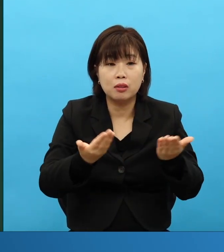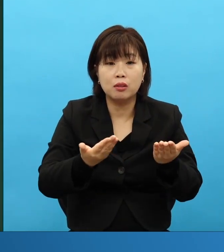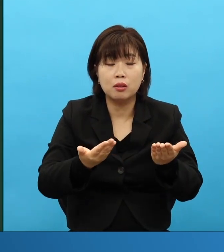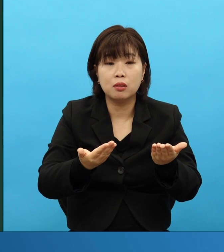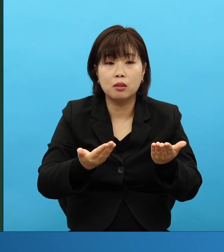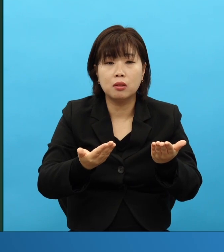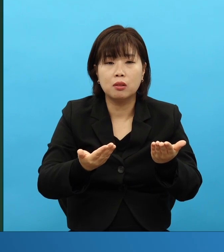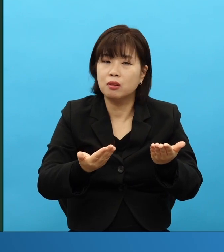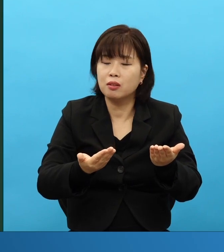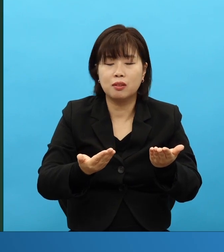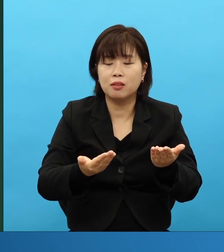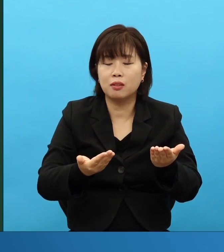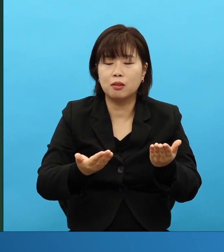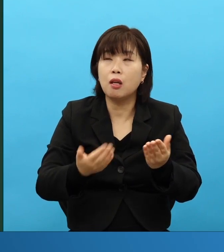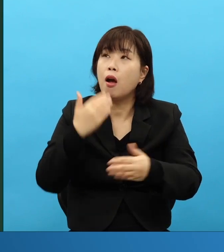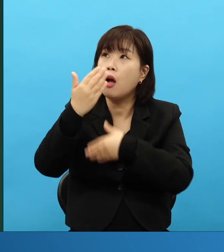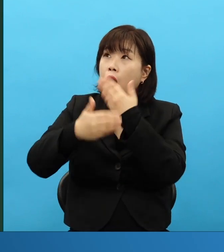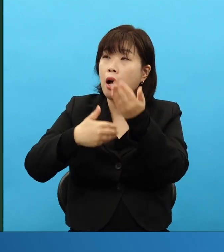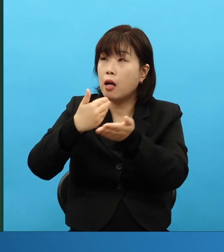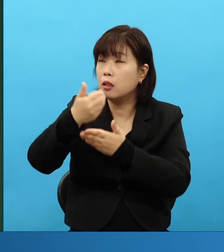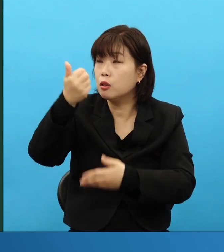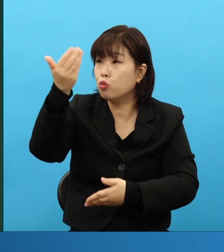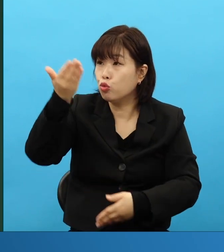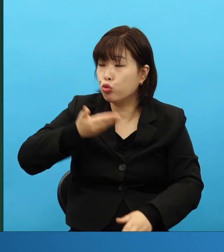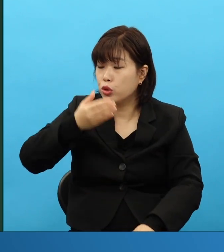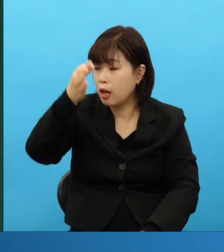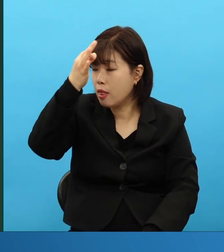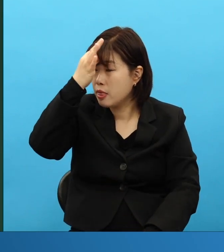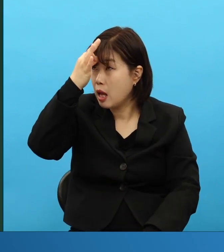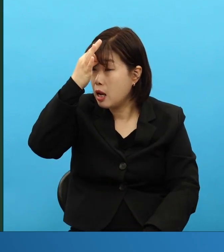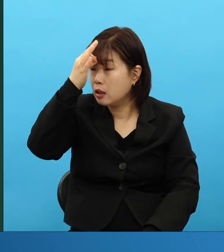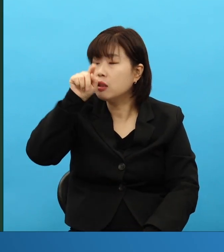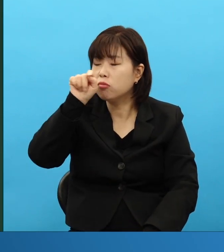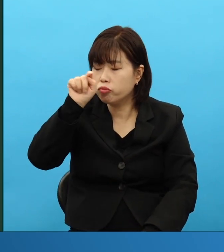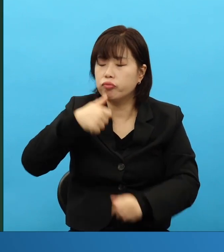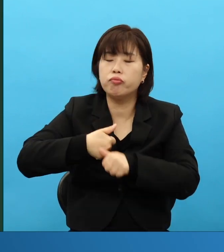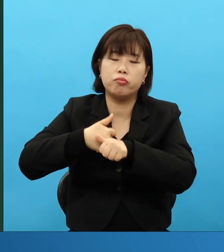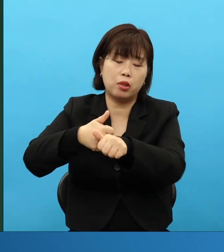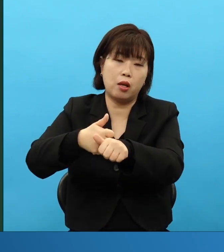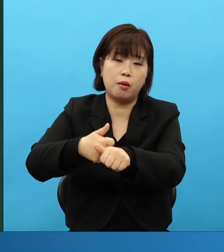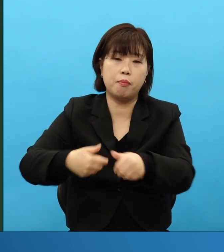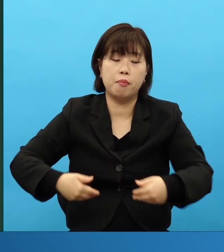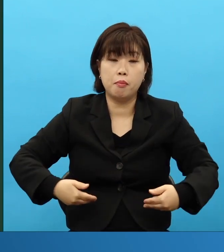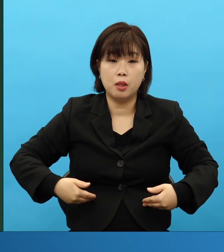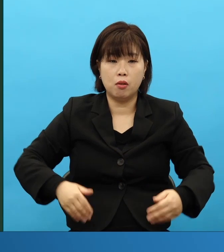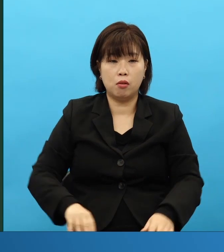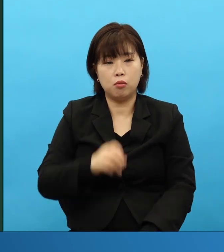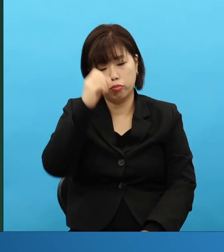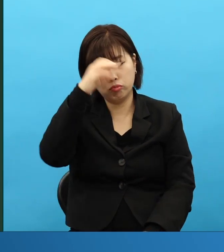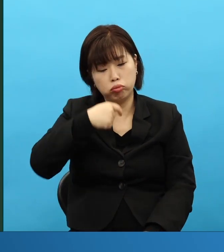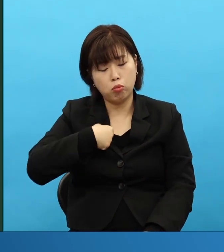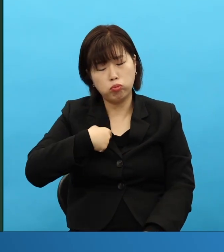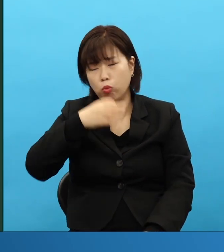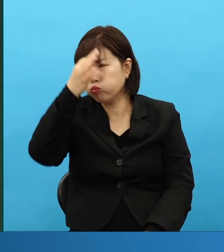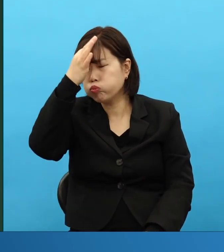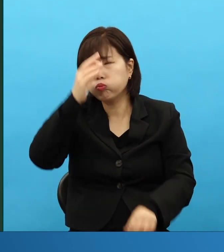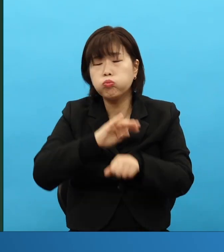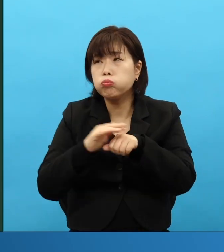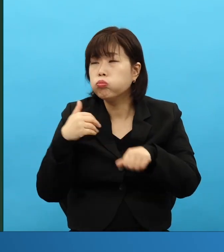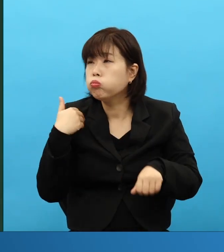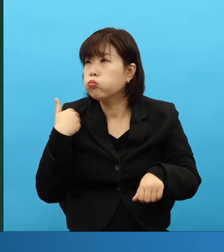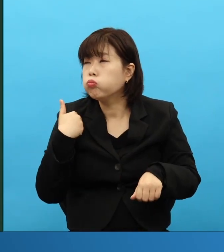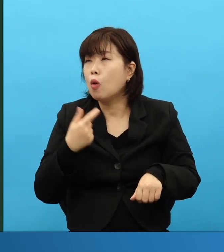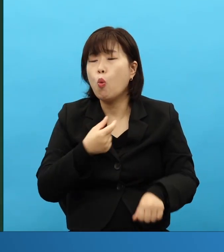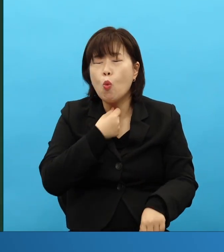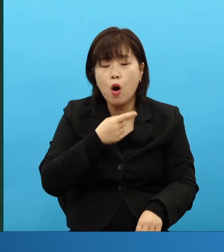unbelievers rightfully so because they don't know what 지 prayer 달란트는 is. 딴 건데 아버지 따라 하다가 그거 안 돼 가지고 또 딴 거. Their talent lies elsewhere, but they're following what their dad did,